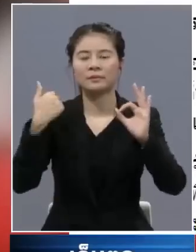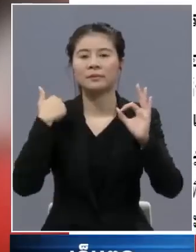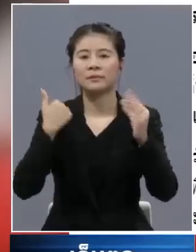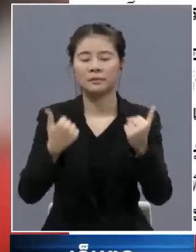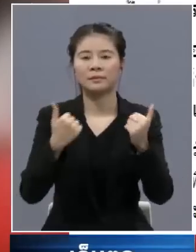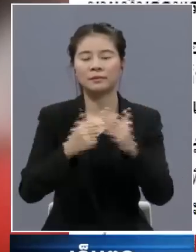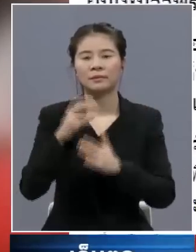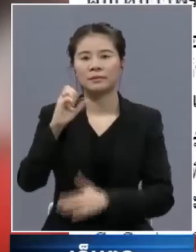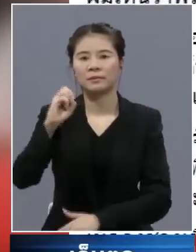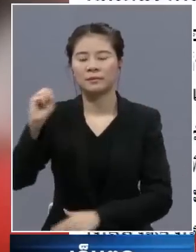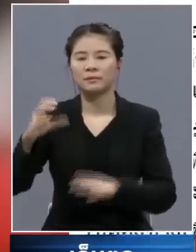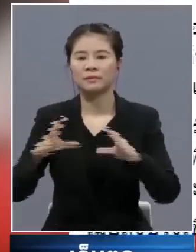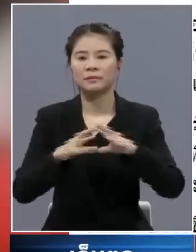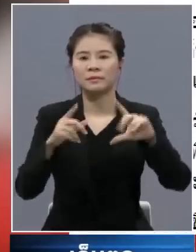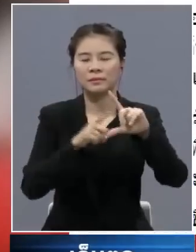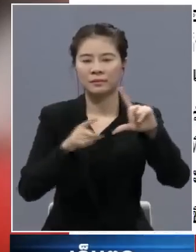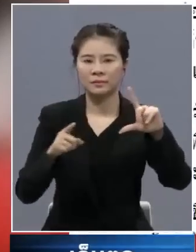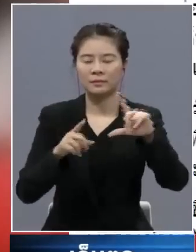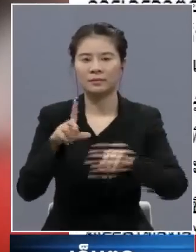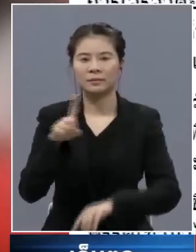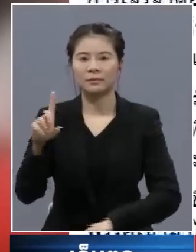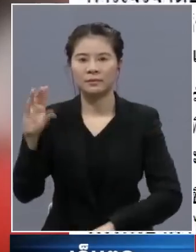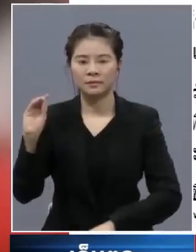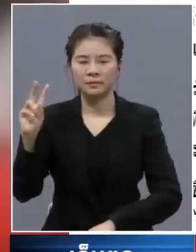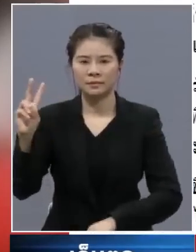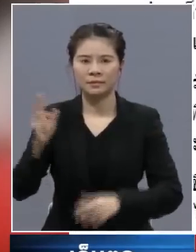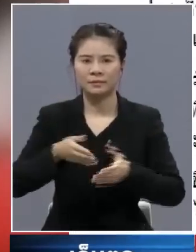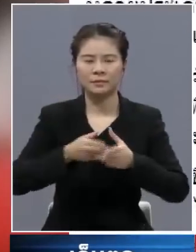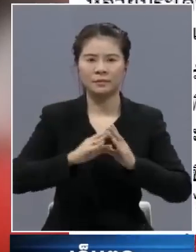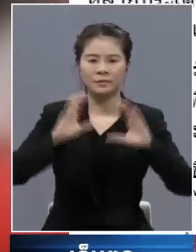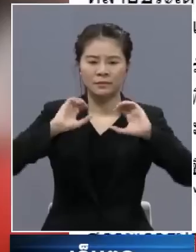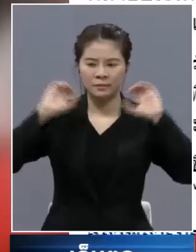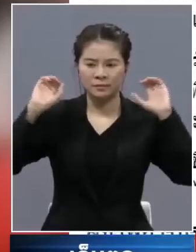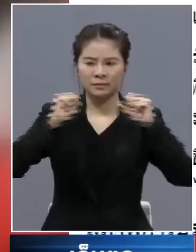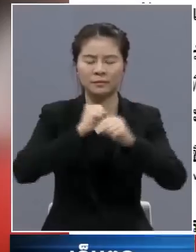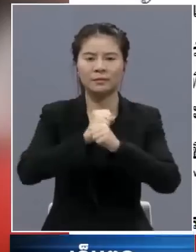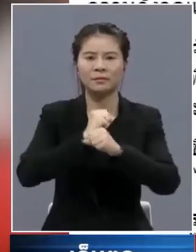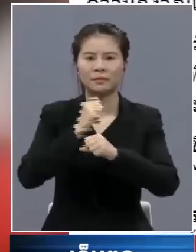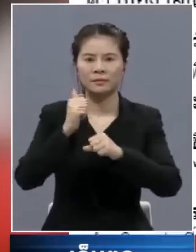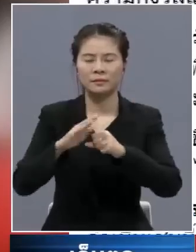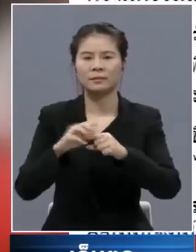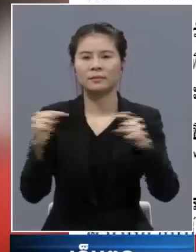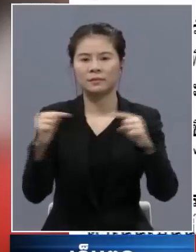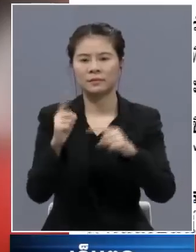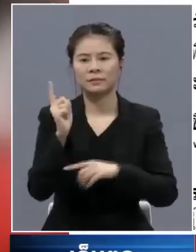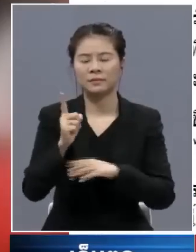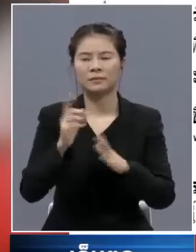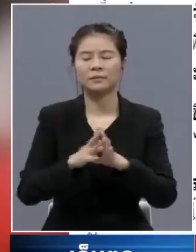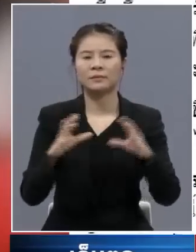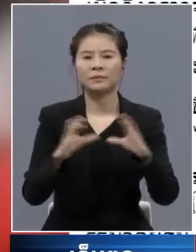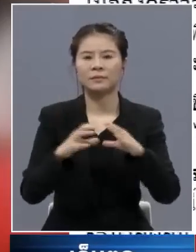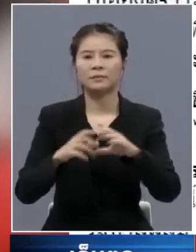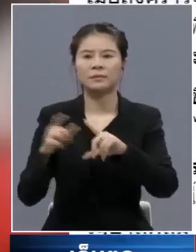ส.152ไม่สามารถจัดตั้งรัฐบาลได้พรรคเดียวจำเป็นต้องตั้งรัฐบาลผสมรวมกับเพื่อไทยที่มีส.